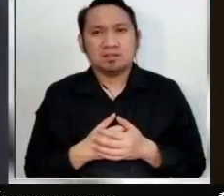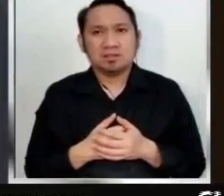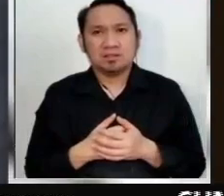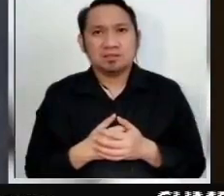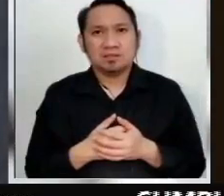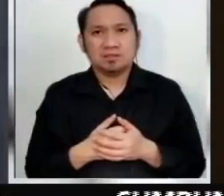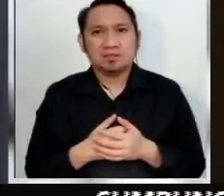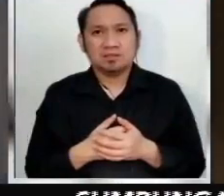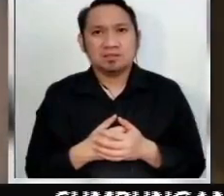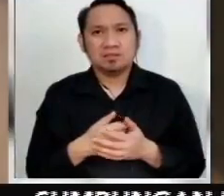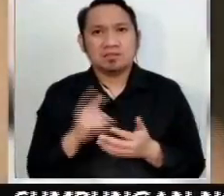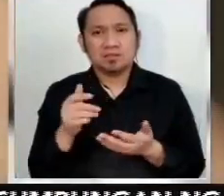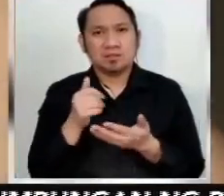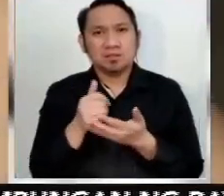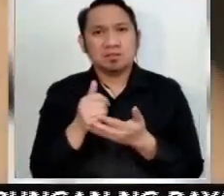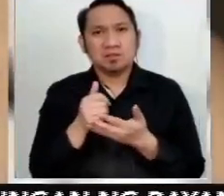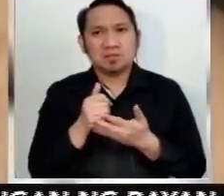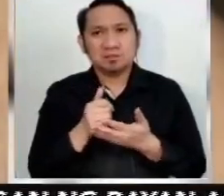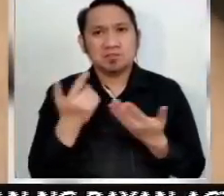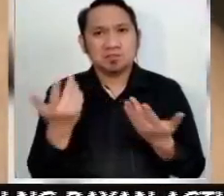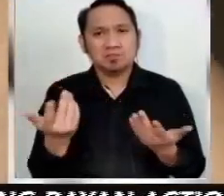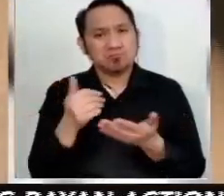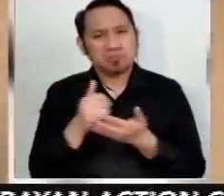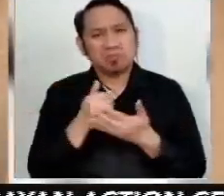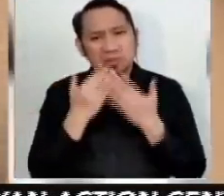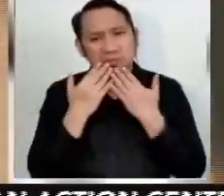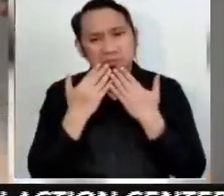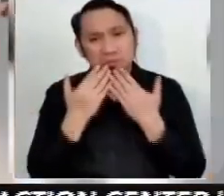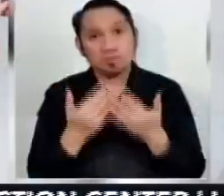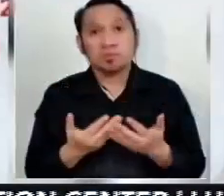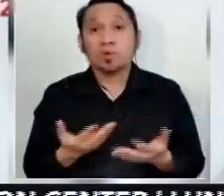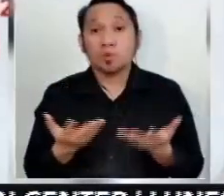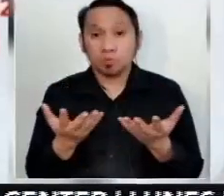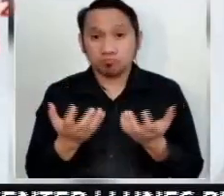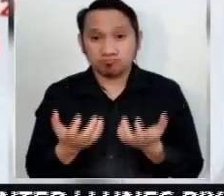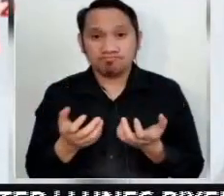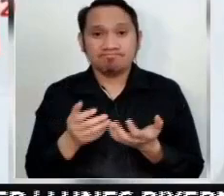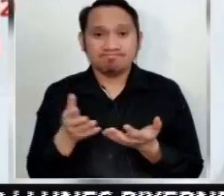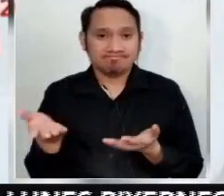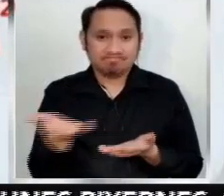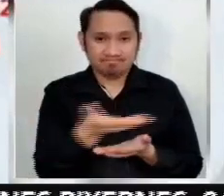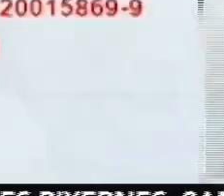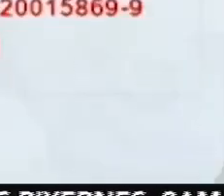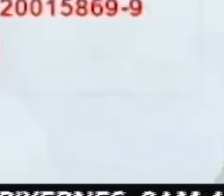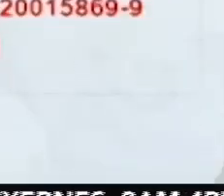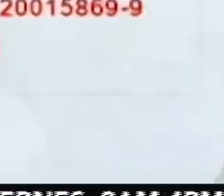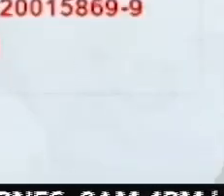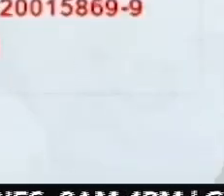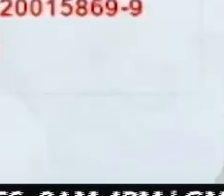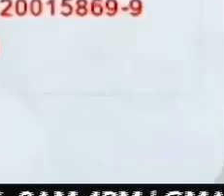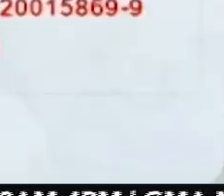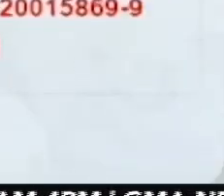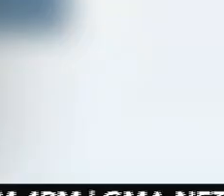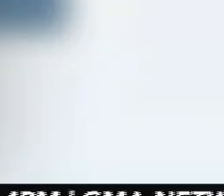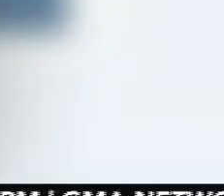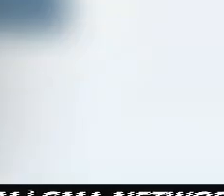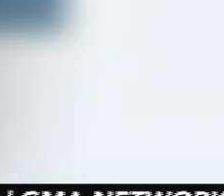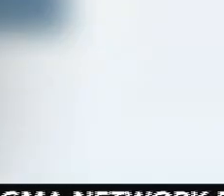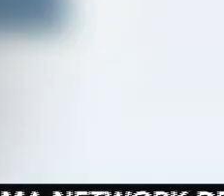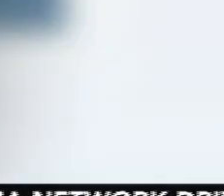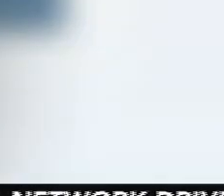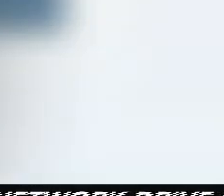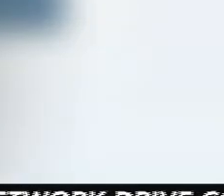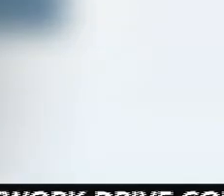mga pinapagbata ko. Sa mga nais tumulong kay Prince, maaari po kayo magdeposito sa aming mga bank account